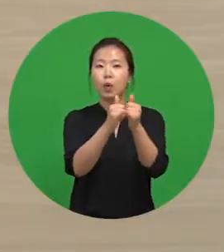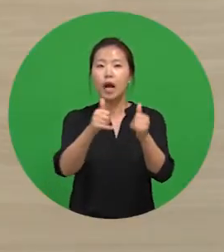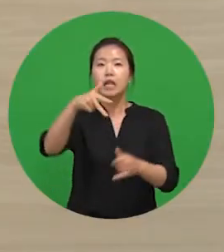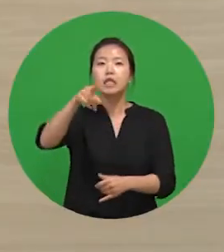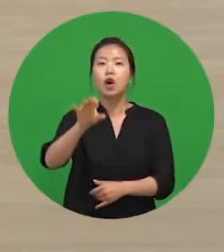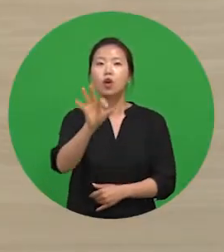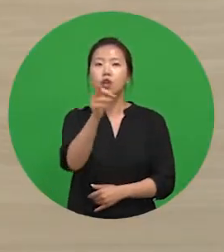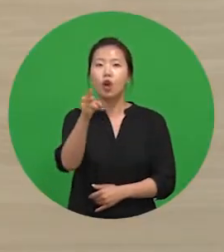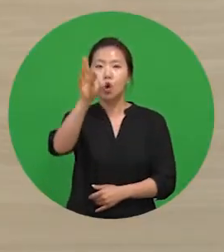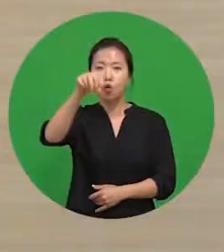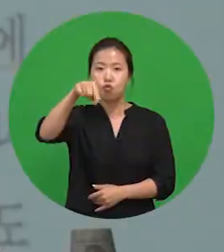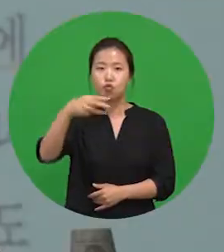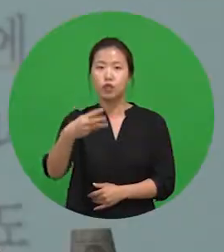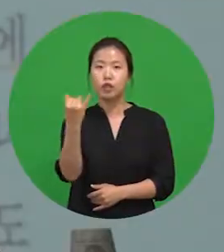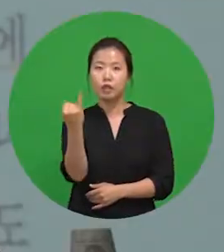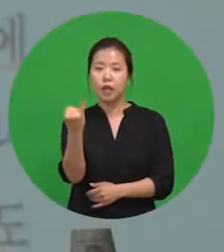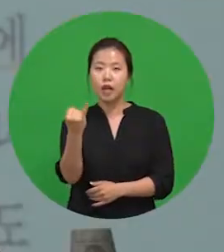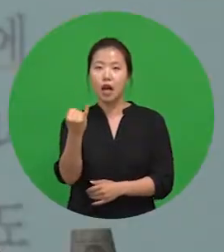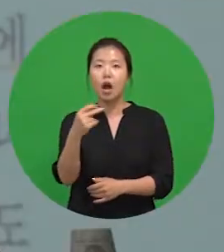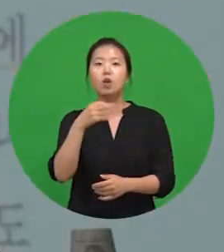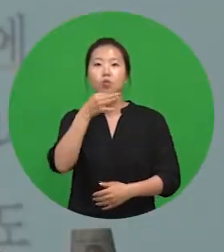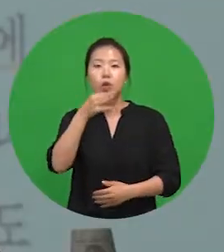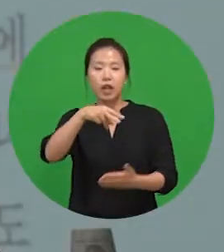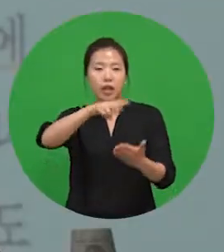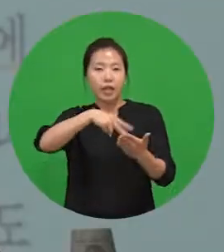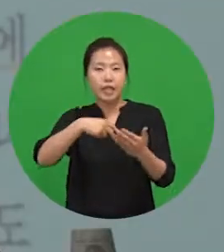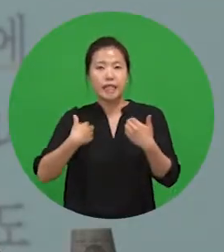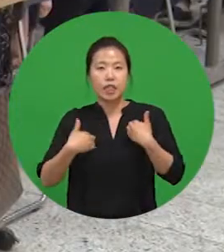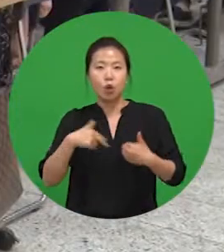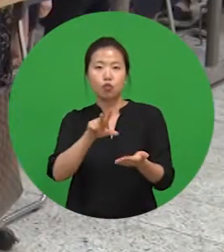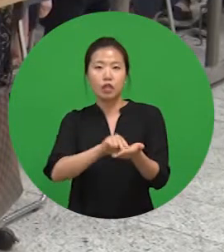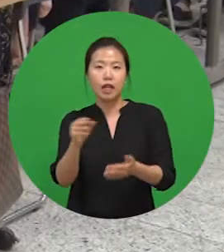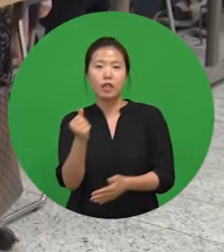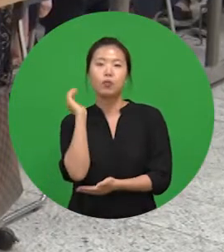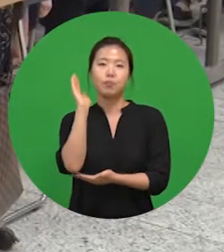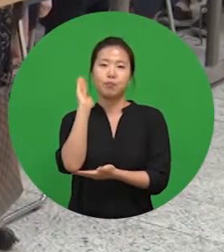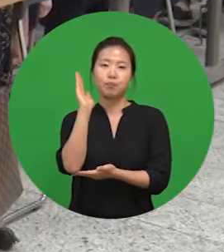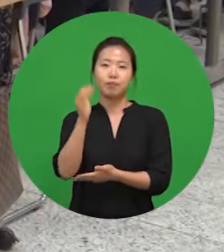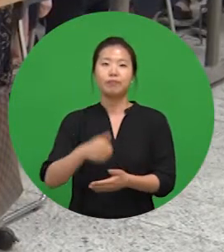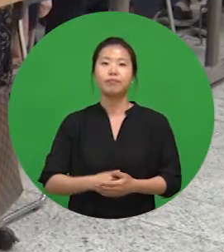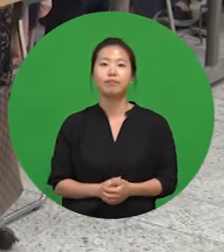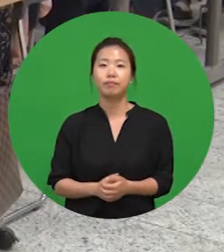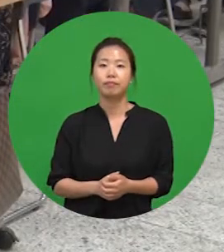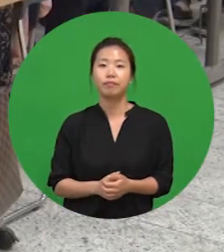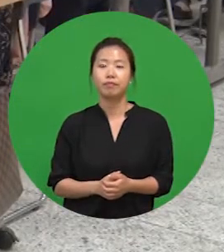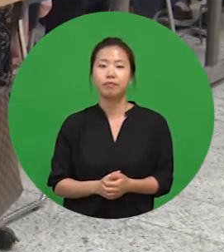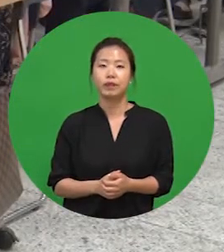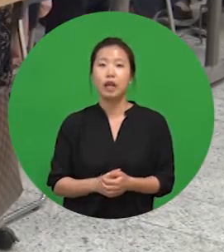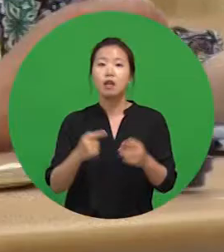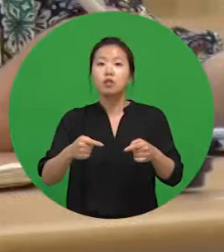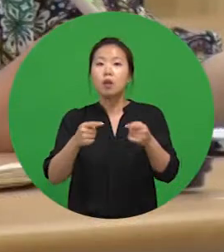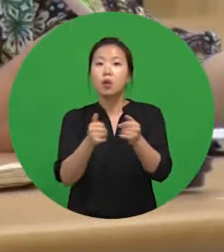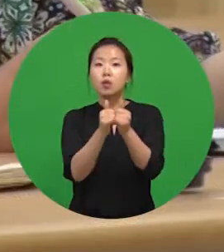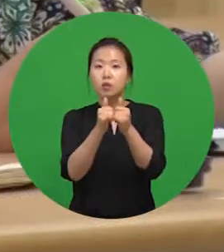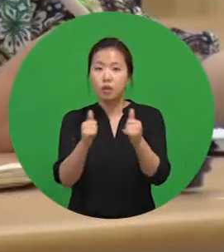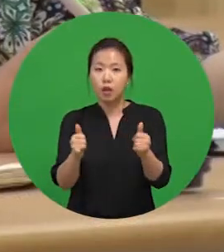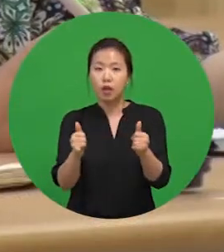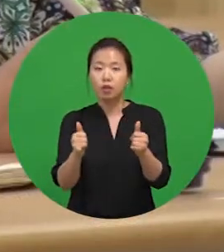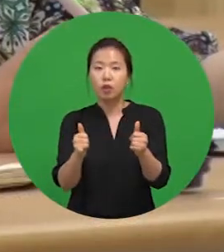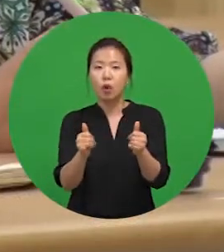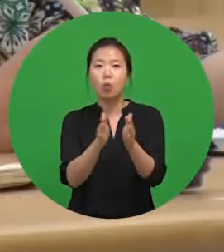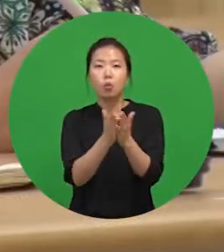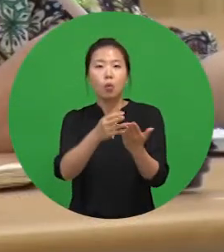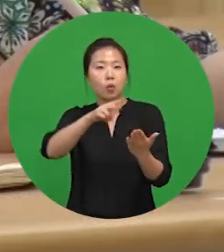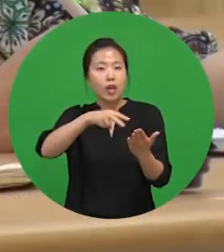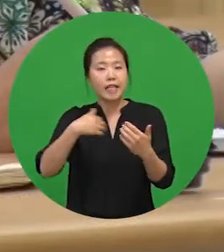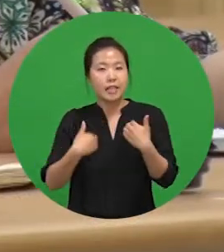문화평론가이기도 한 정여울 작가가 소리내어 읽는 즐거움을 주제로 강연을 펼쳤는데요. 당일 강의에 참여한